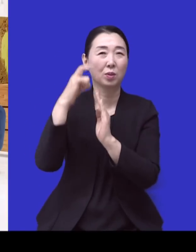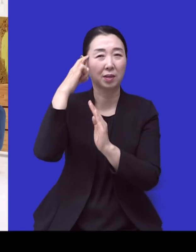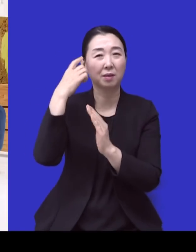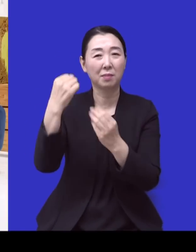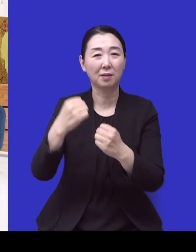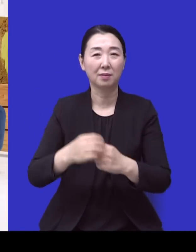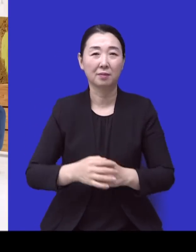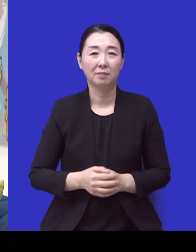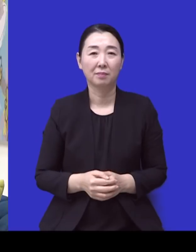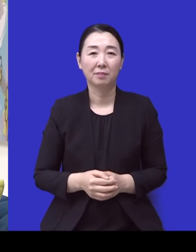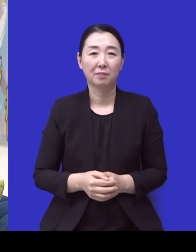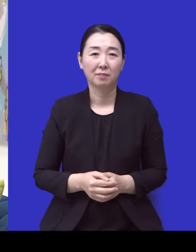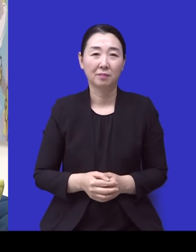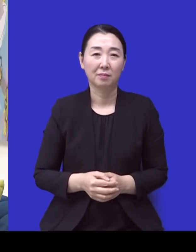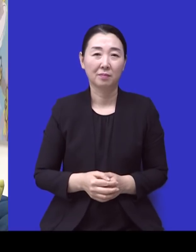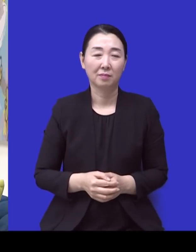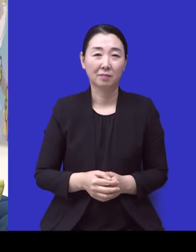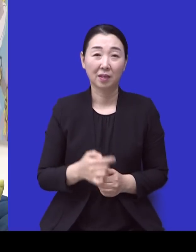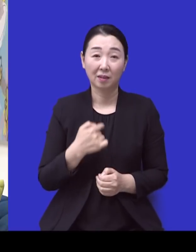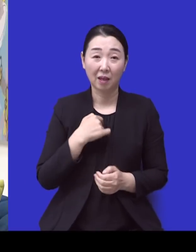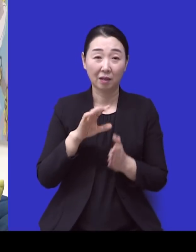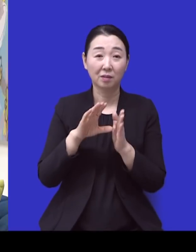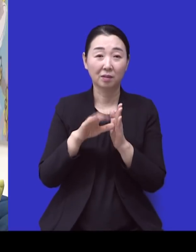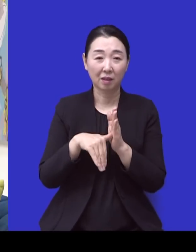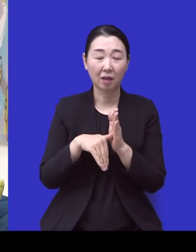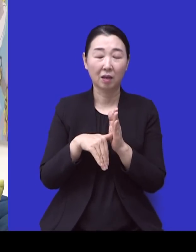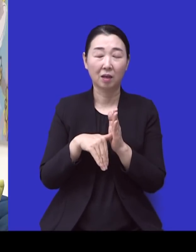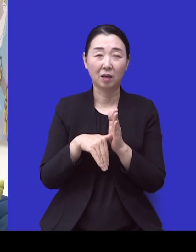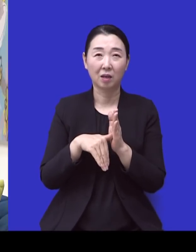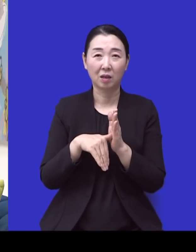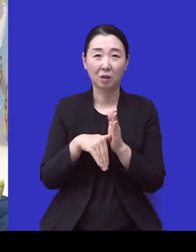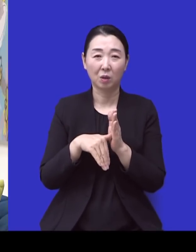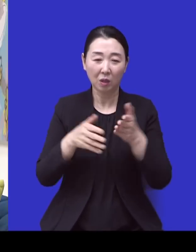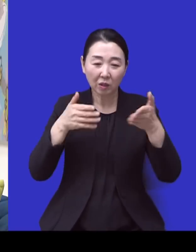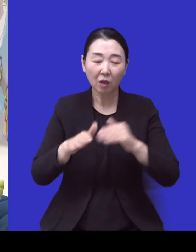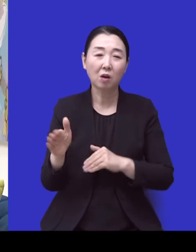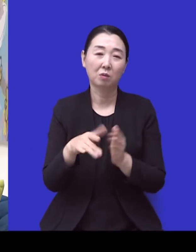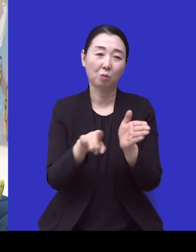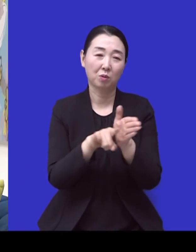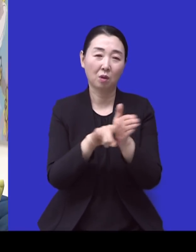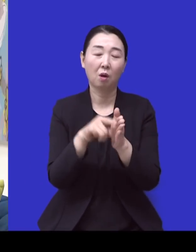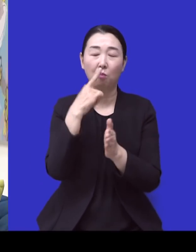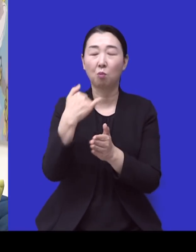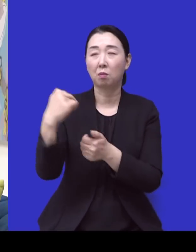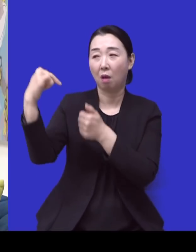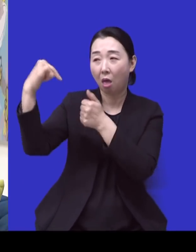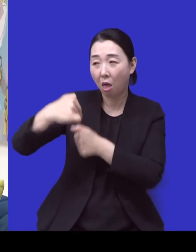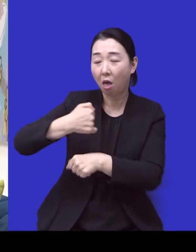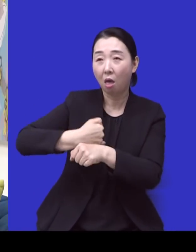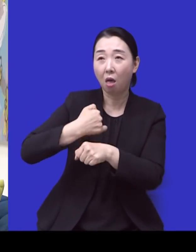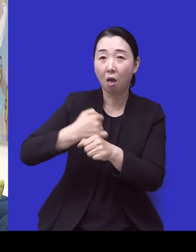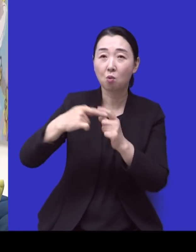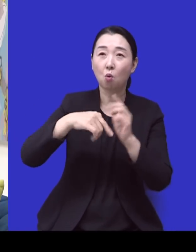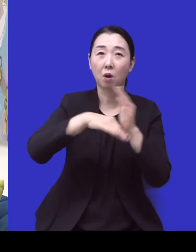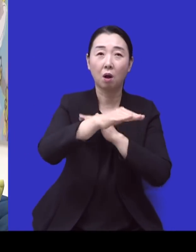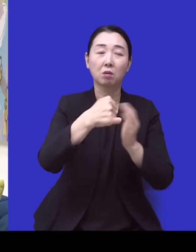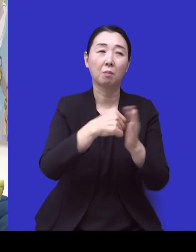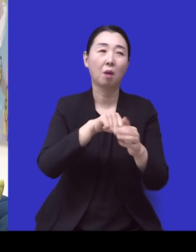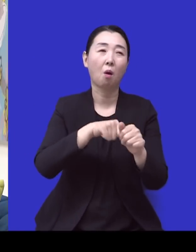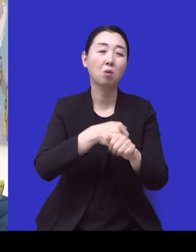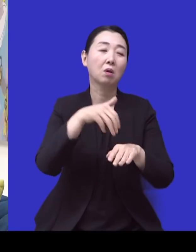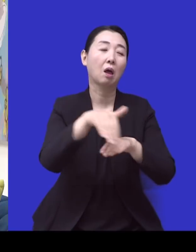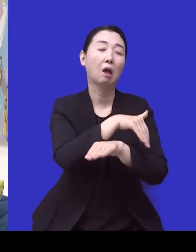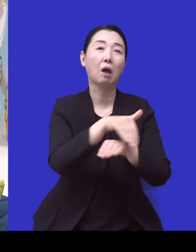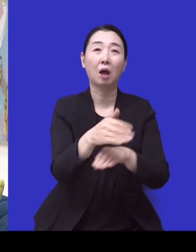하고 있었어요. 네. 근데 저는 그때 당시만 해도 이제 모태신앙이고 부모님께서 가라고 하니까 교회를 억지로 그냥